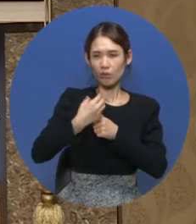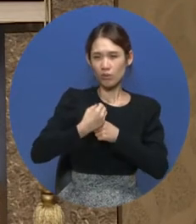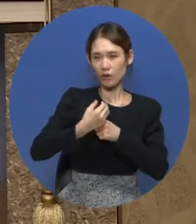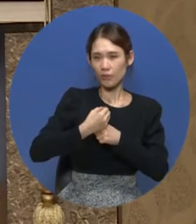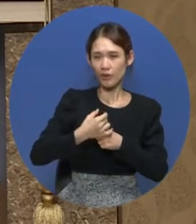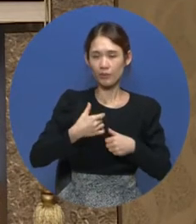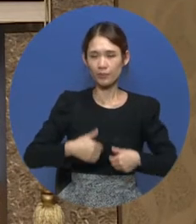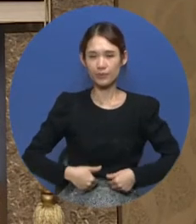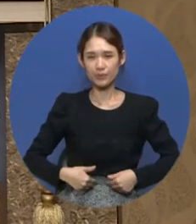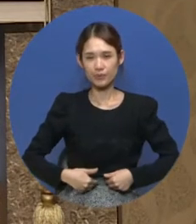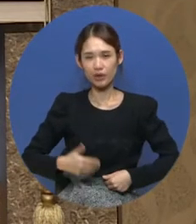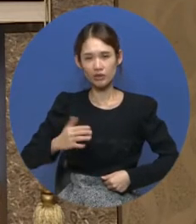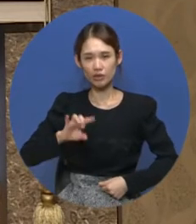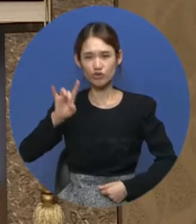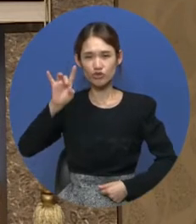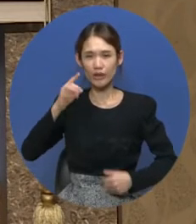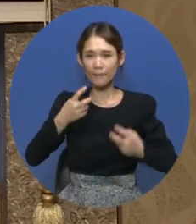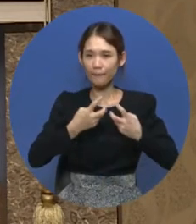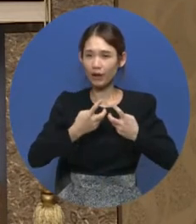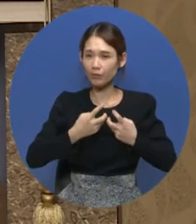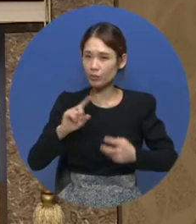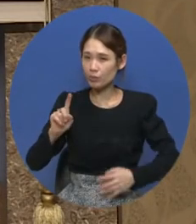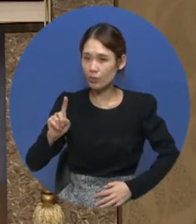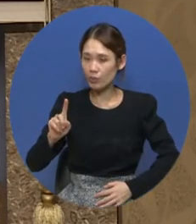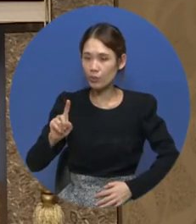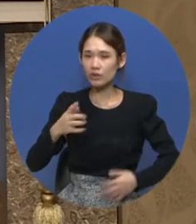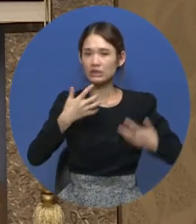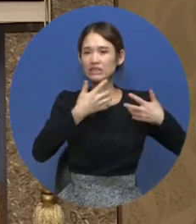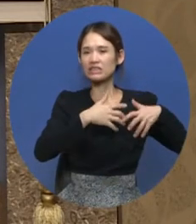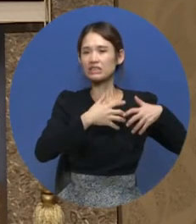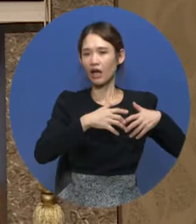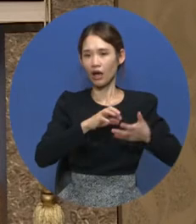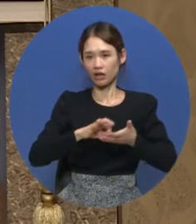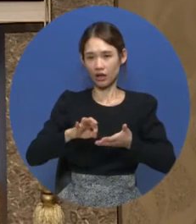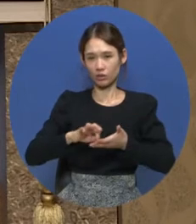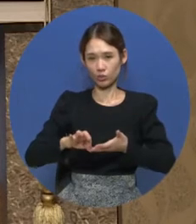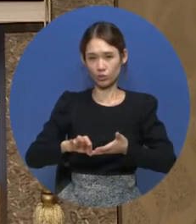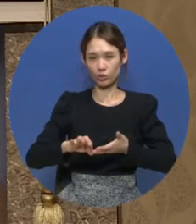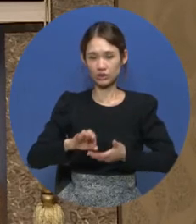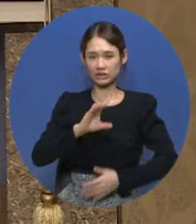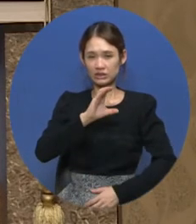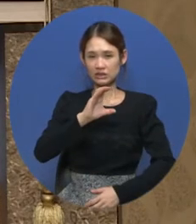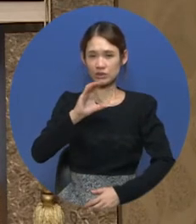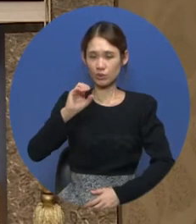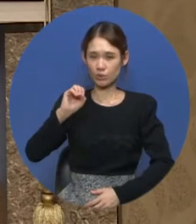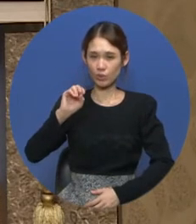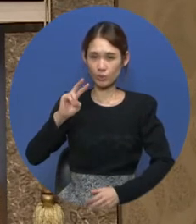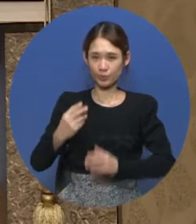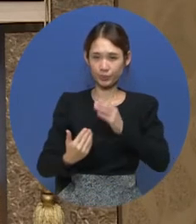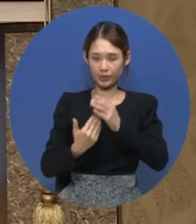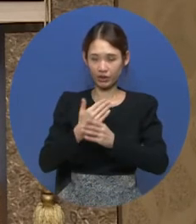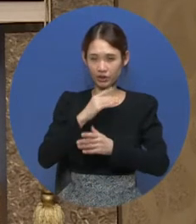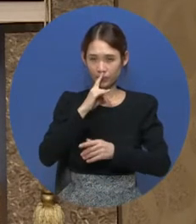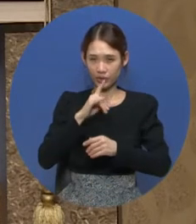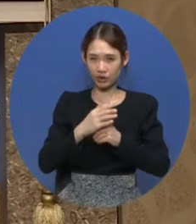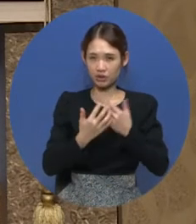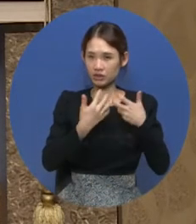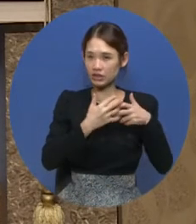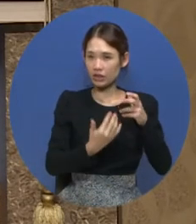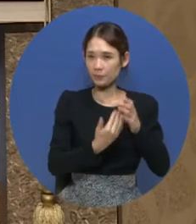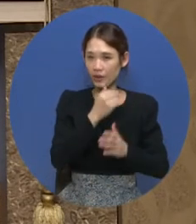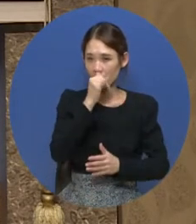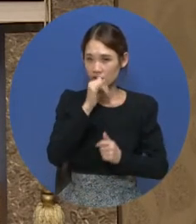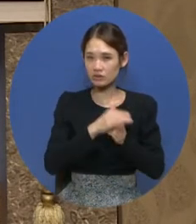공급을 받을 수 있는 유일한 방법이 그 기계적으로 쓰는 산소발생기 라는 게 있어요 그 산소 발생기를